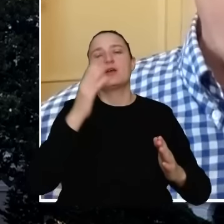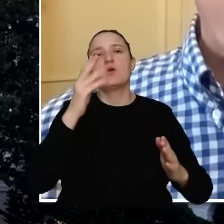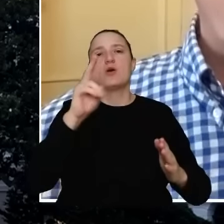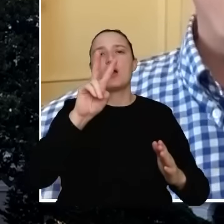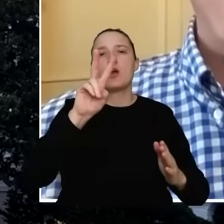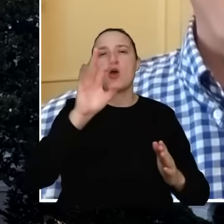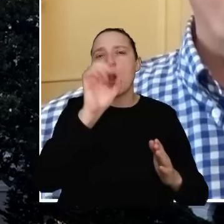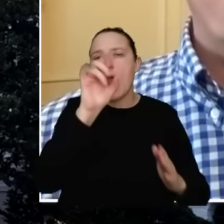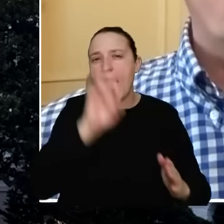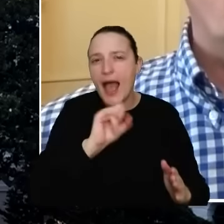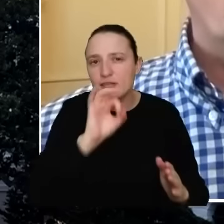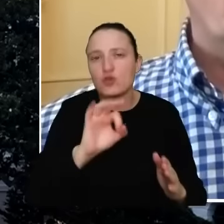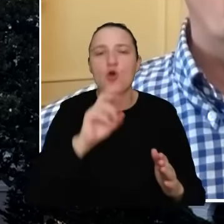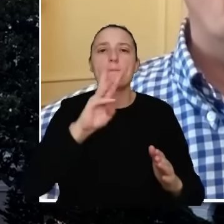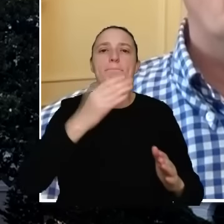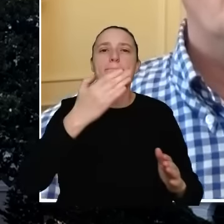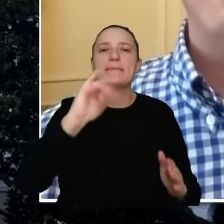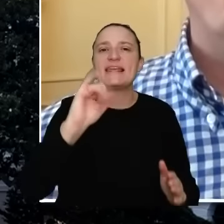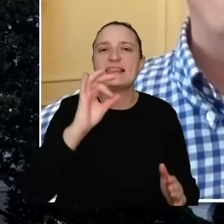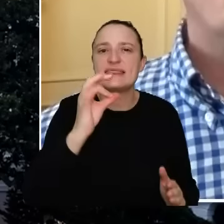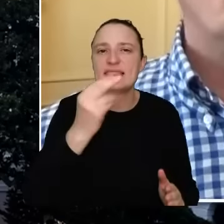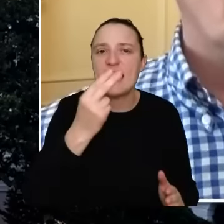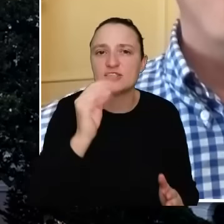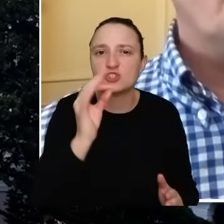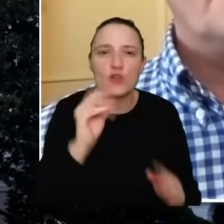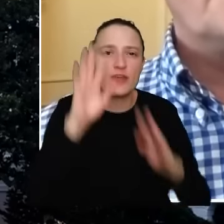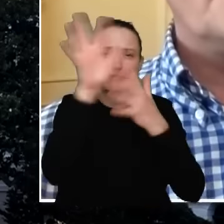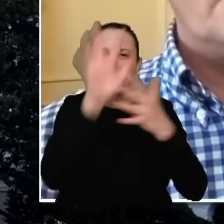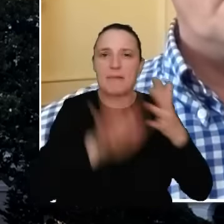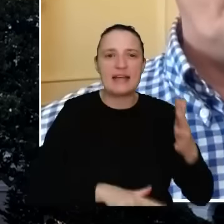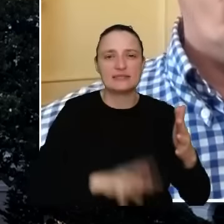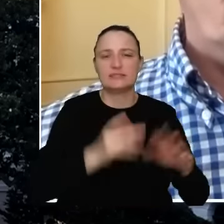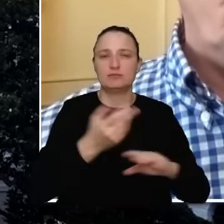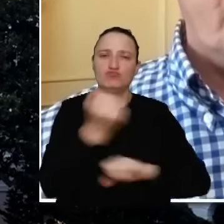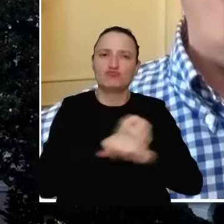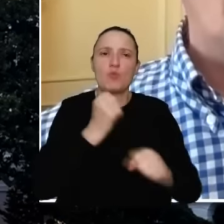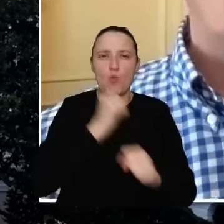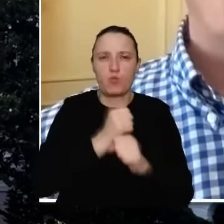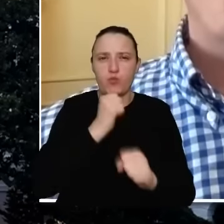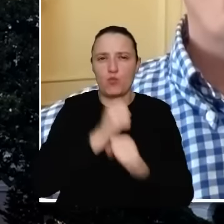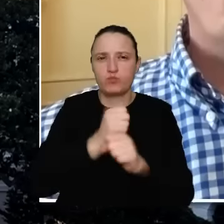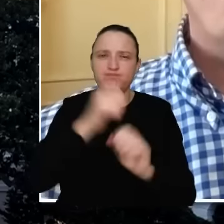Ohio, skąd wywodzi się Vance, gdzie po prostu w związku z tym, że